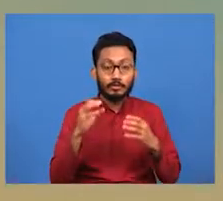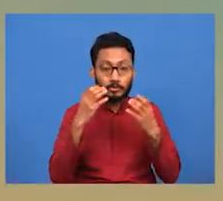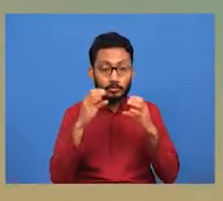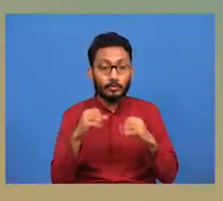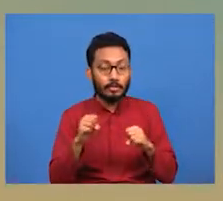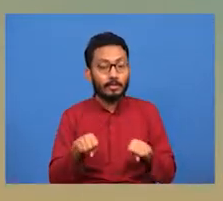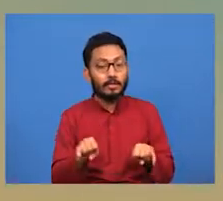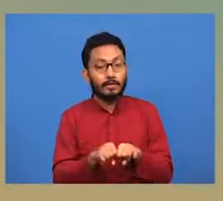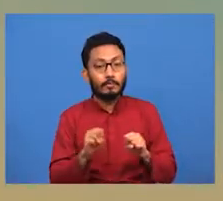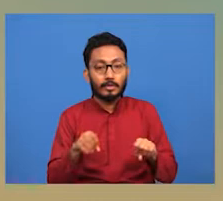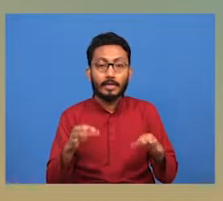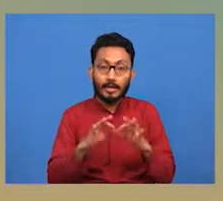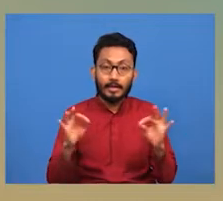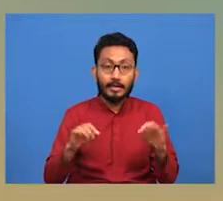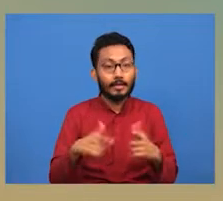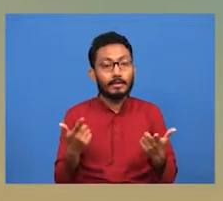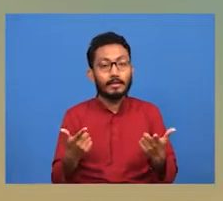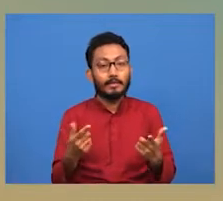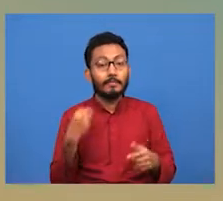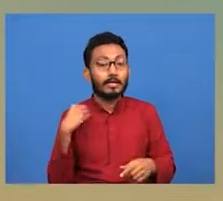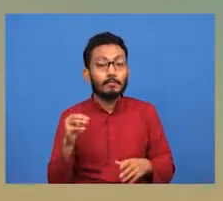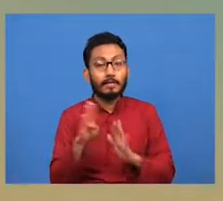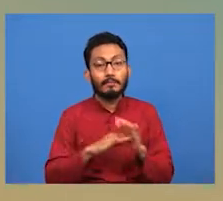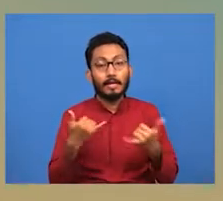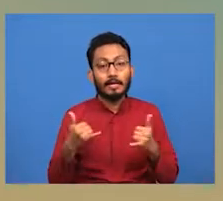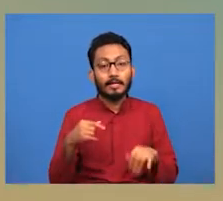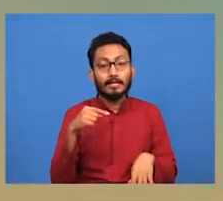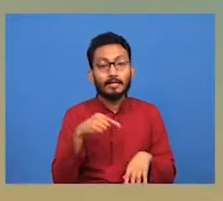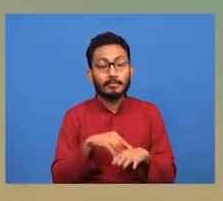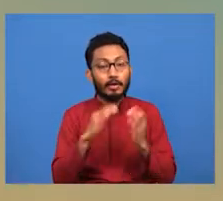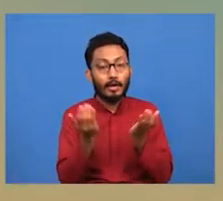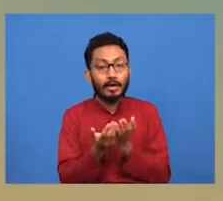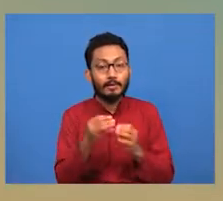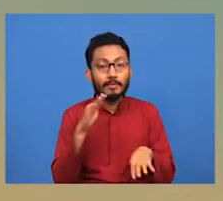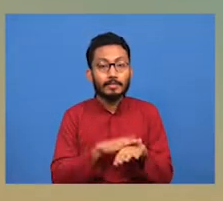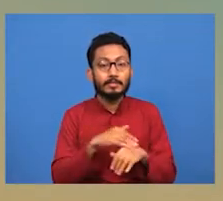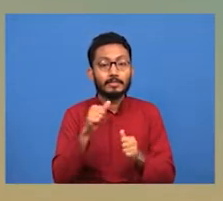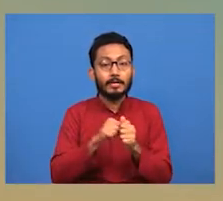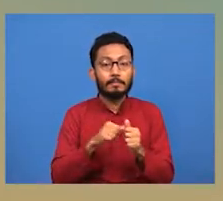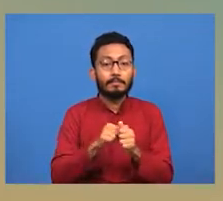lain seperti mereka bermain bola pada setiap petang.